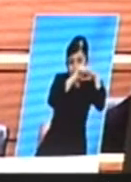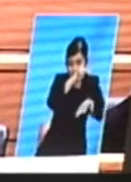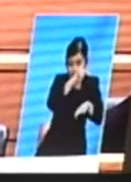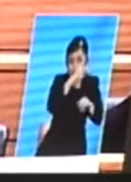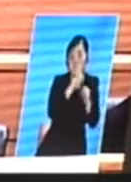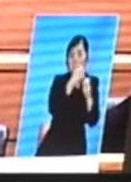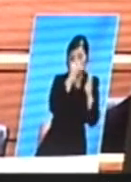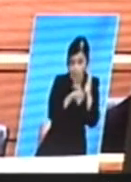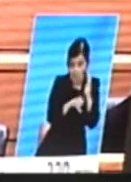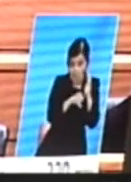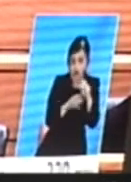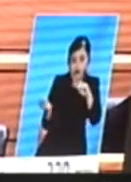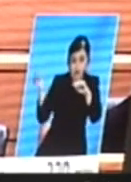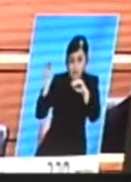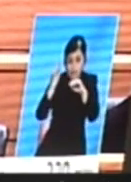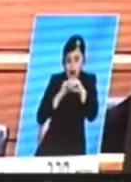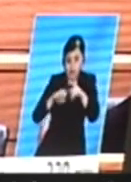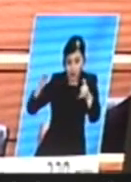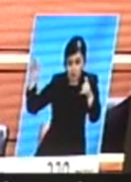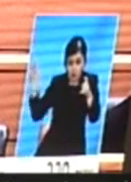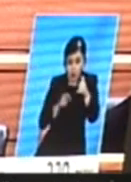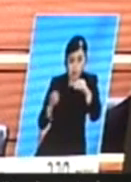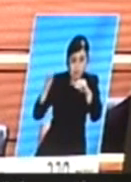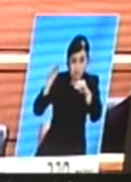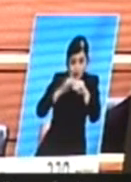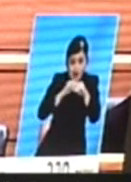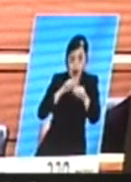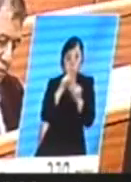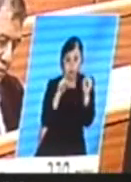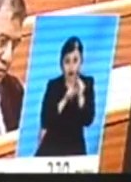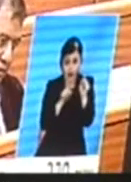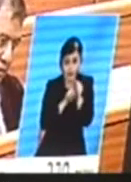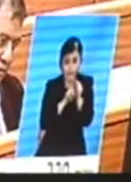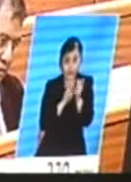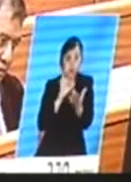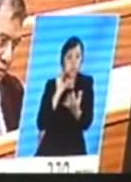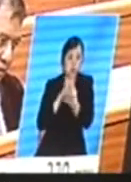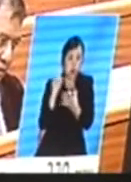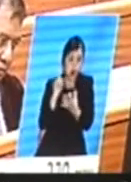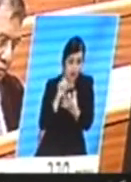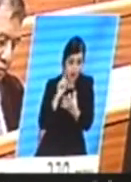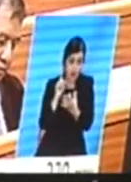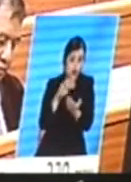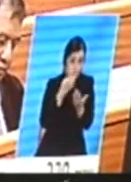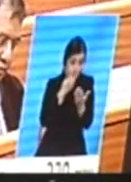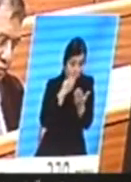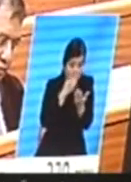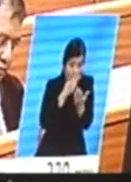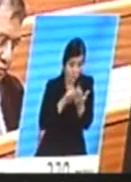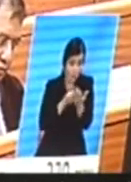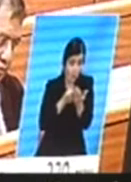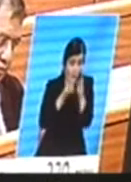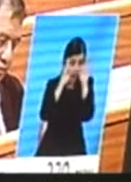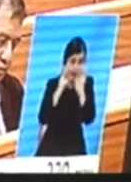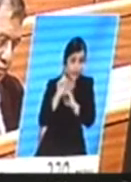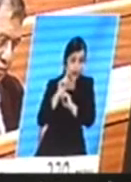จตศิรธารานนท์สมาชิกสนช.กล่าวว่ากรณีของเด็กอายุไม่เกิน18ปีข่มขืนเด็ก13ถึง15